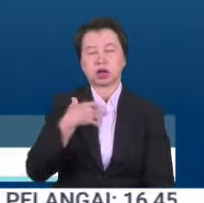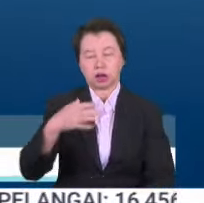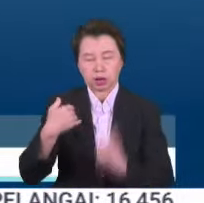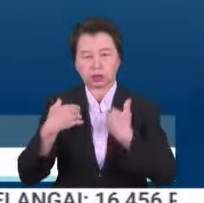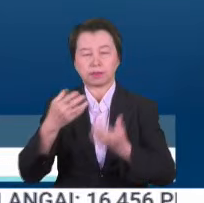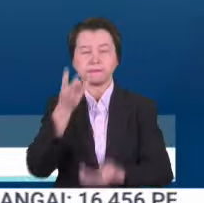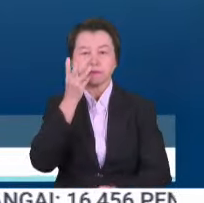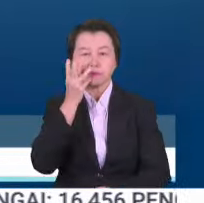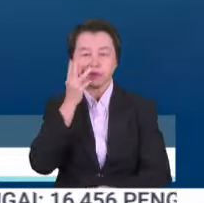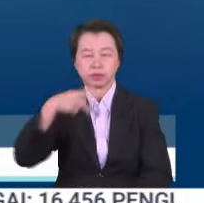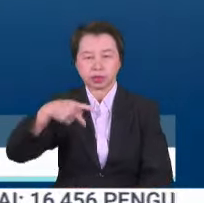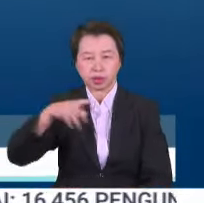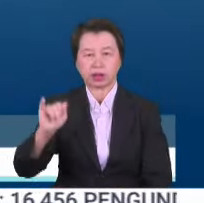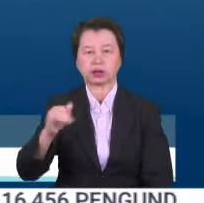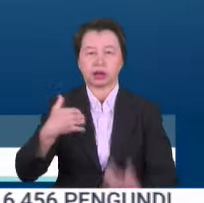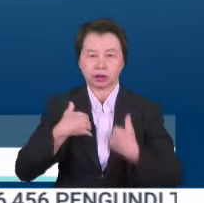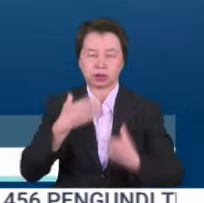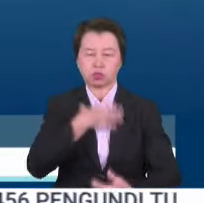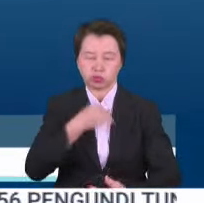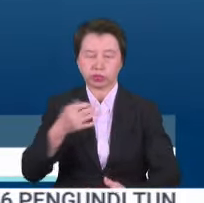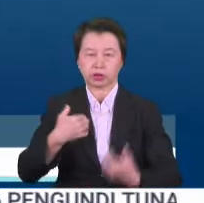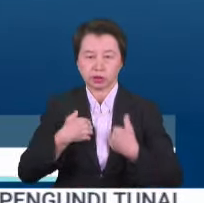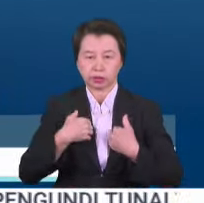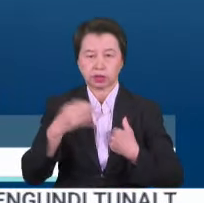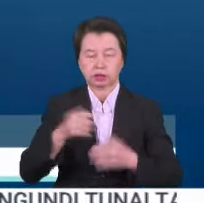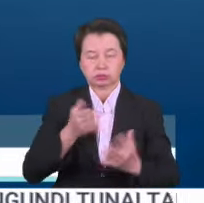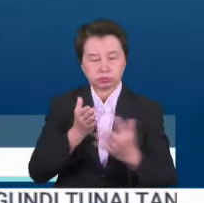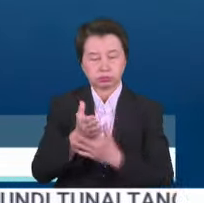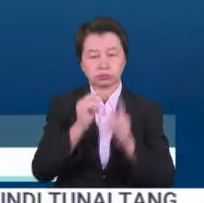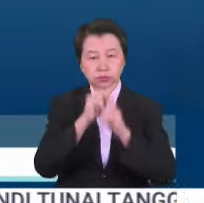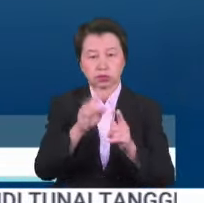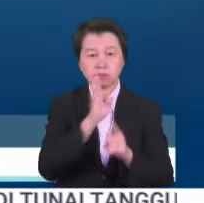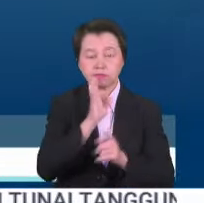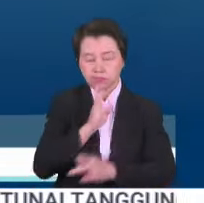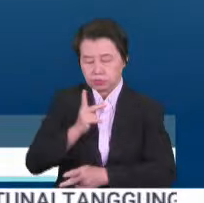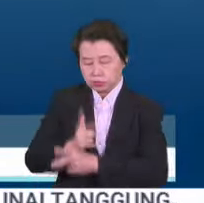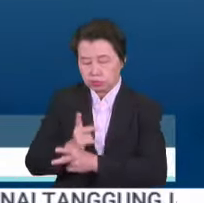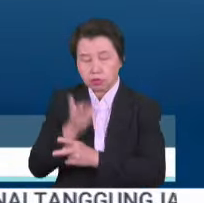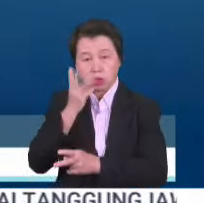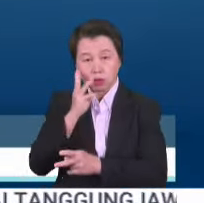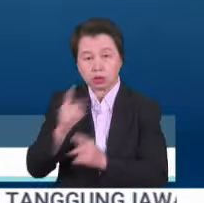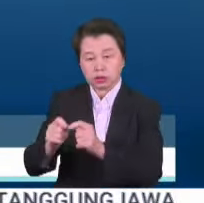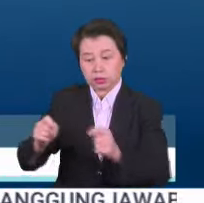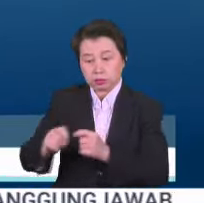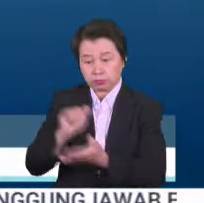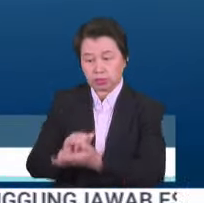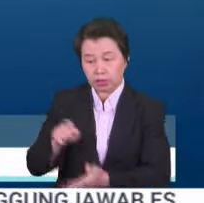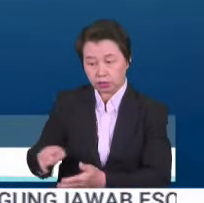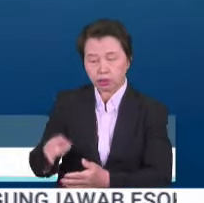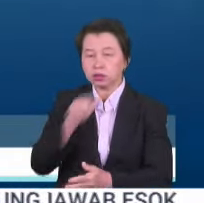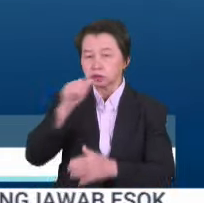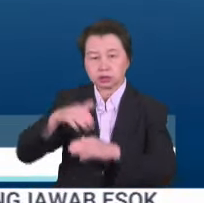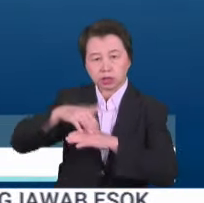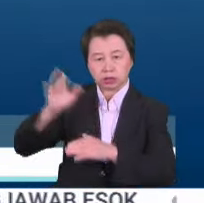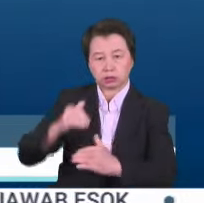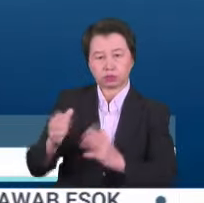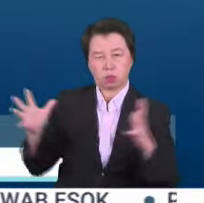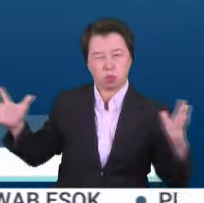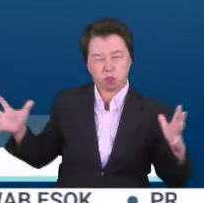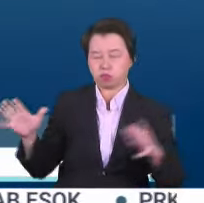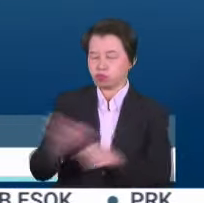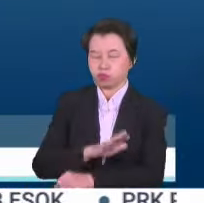putih import BPI kpkm menerusi kenyataan berkata simpanan beras di premis berkenaan juga tidak melebihi had